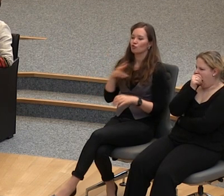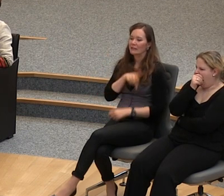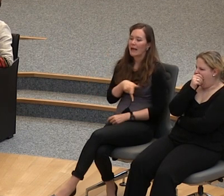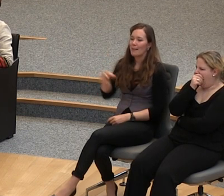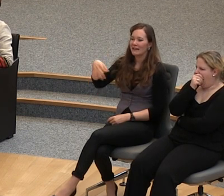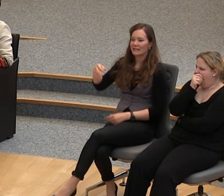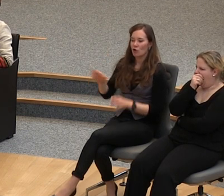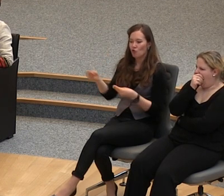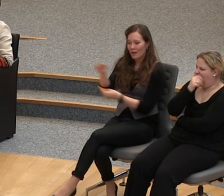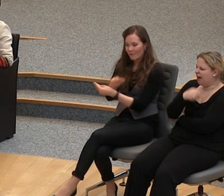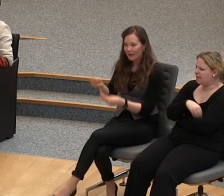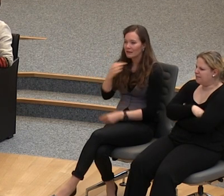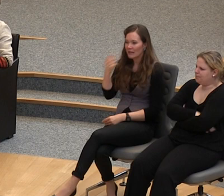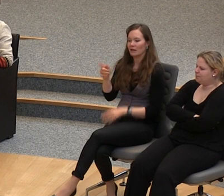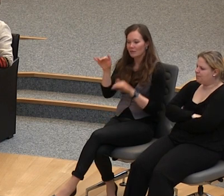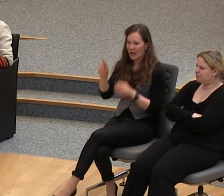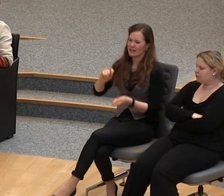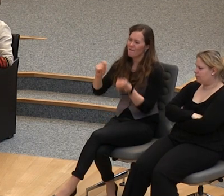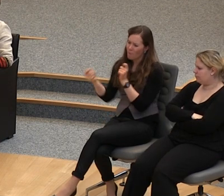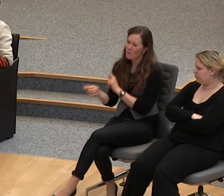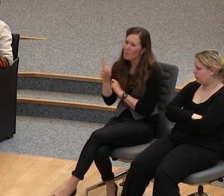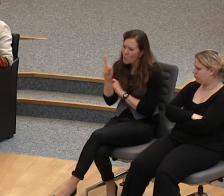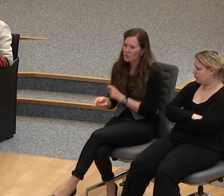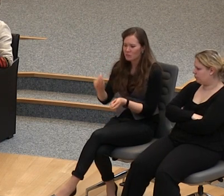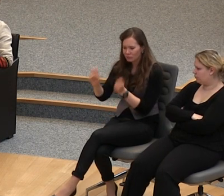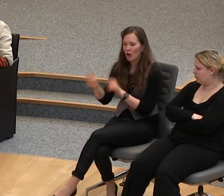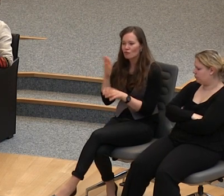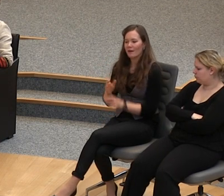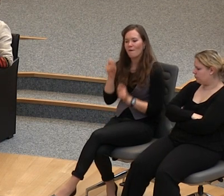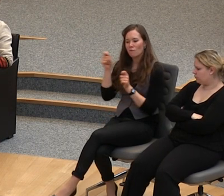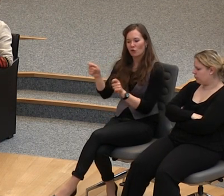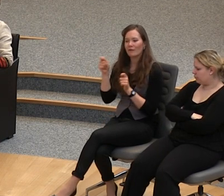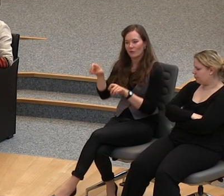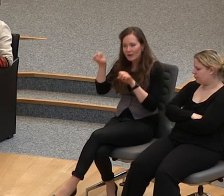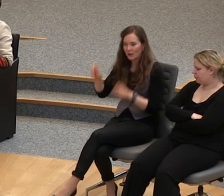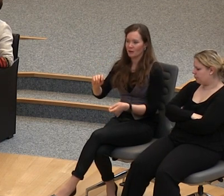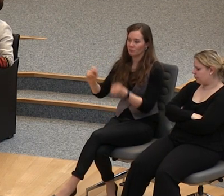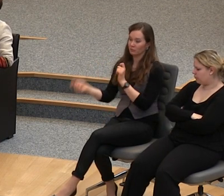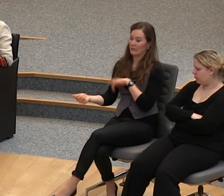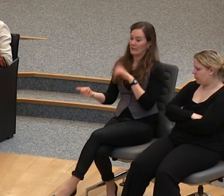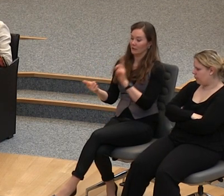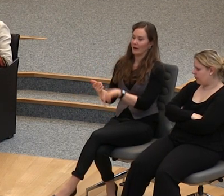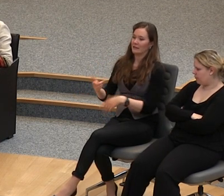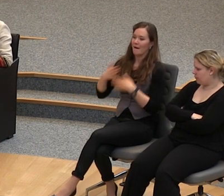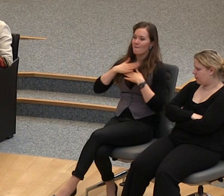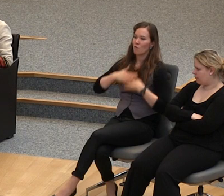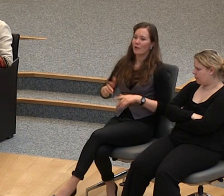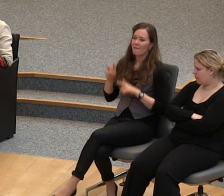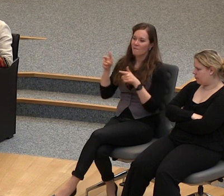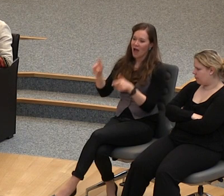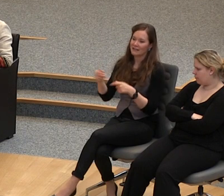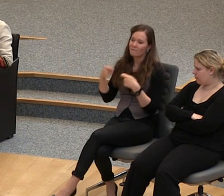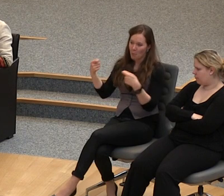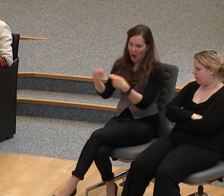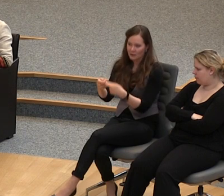hat Reformbedarf festgestellt, hat auch Änderungsvorschläge unterbreitet. Wohlfahrtsverbände formulieren